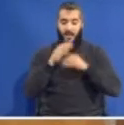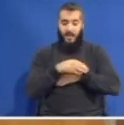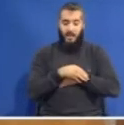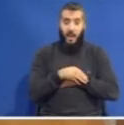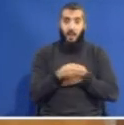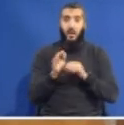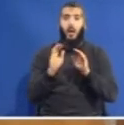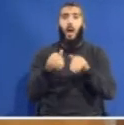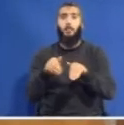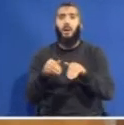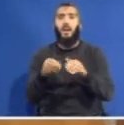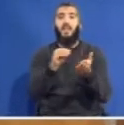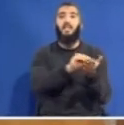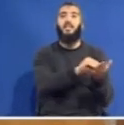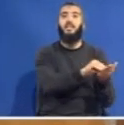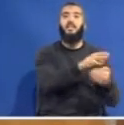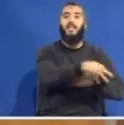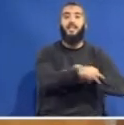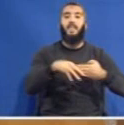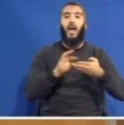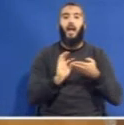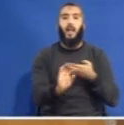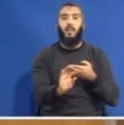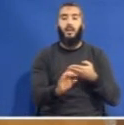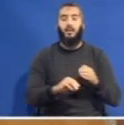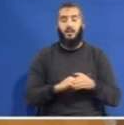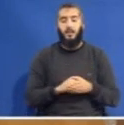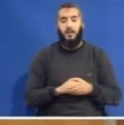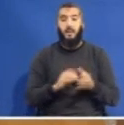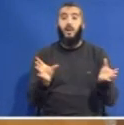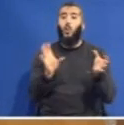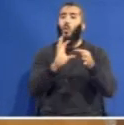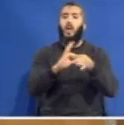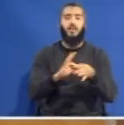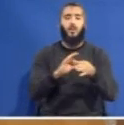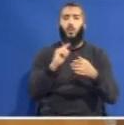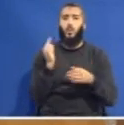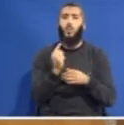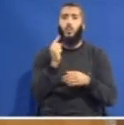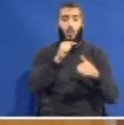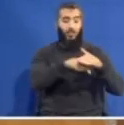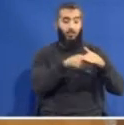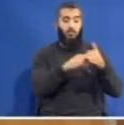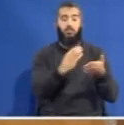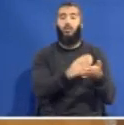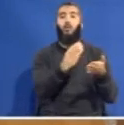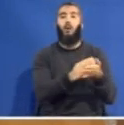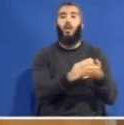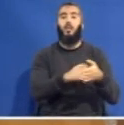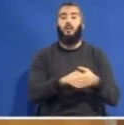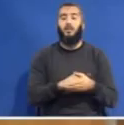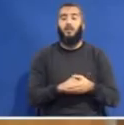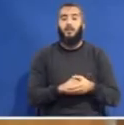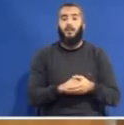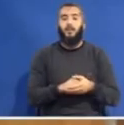صحيح. يعني الربط بين إقامة الصلاة وأداء الزكاة. وفي